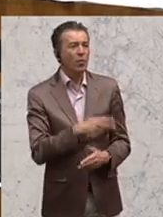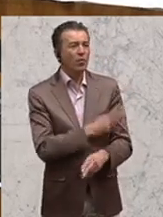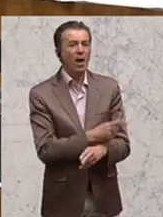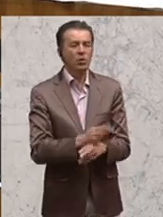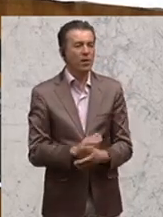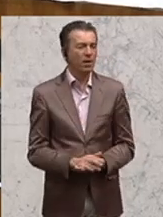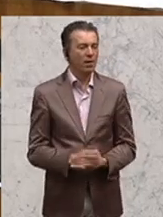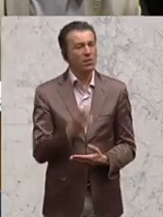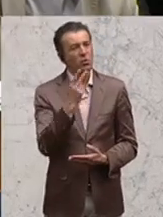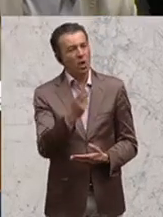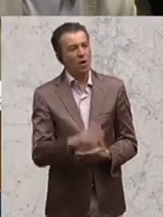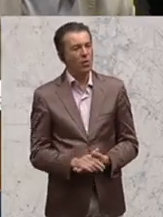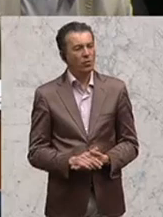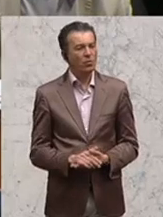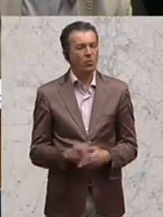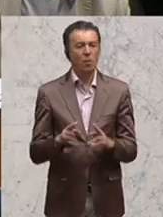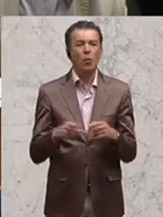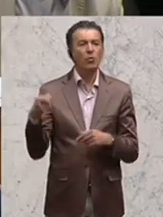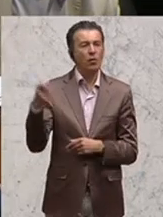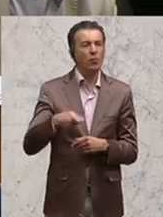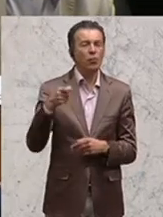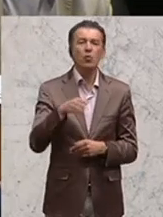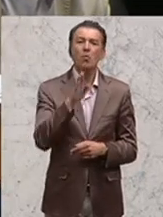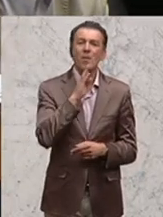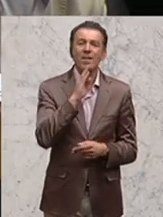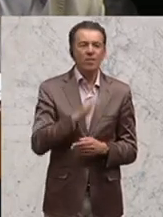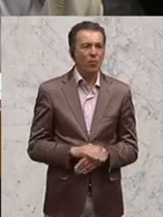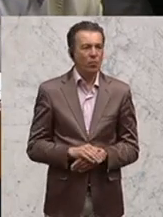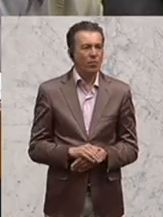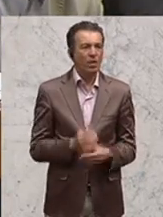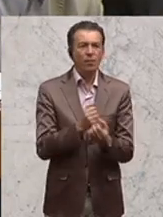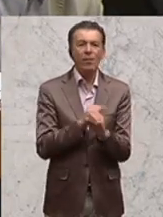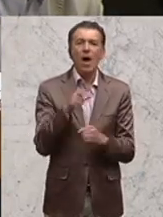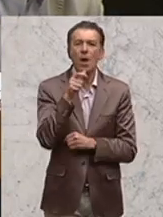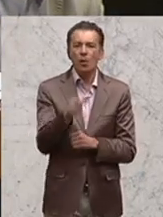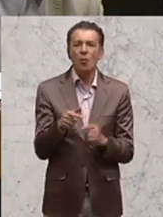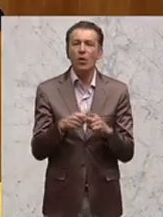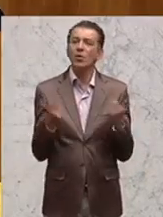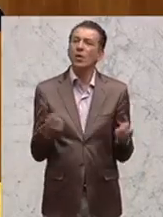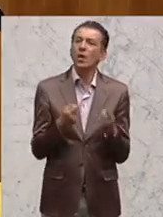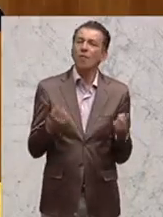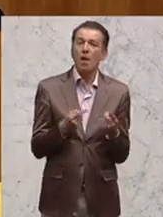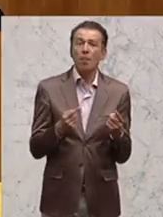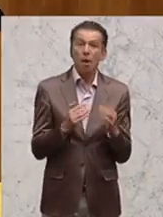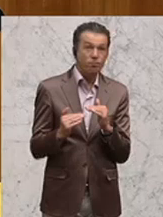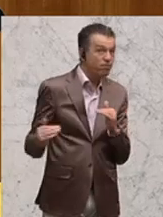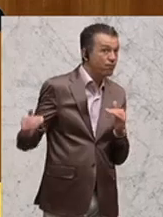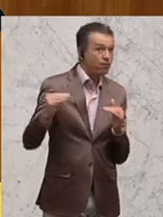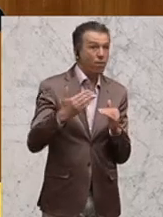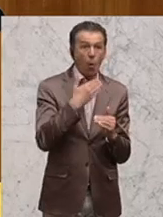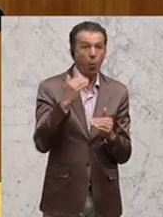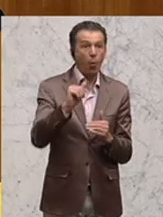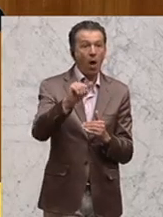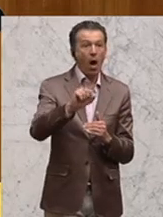Sozialstaates gehören. Schauen Sie einmal an den Bundeszuschuss zu den Pensionen von Freiberuflern und Gewerbetreibenden. Der ist am höchsten, nicht beim